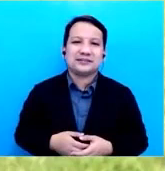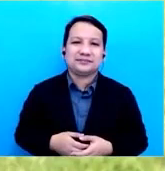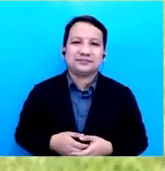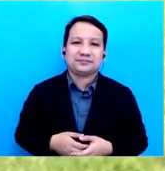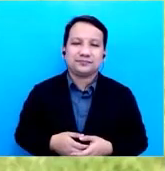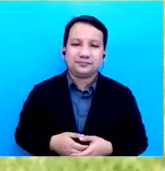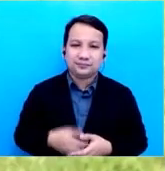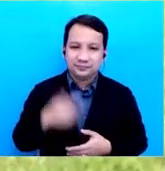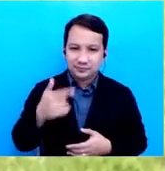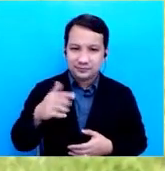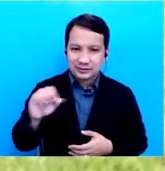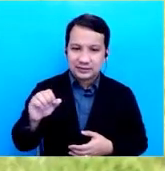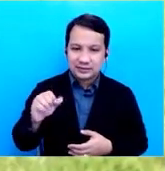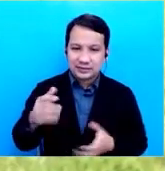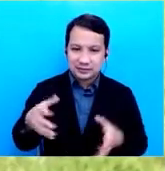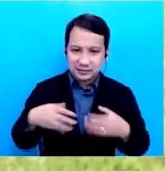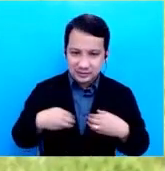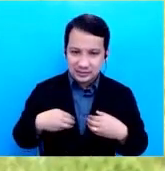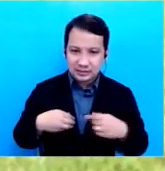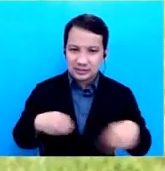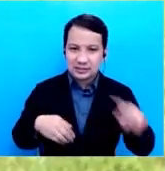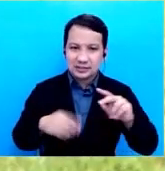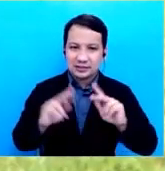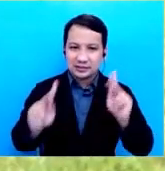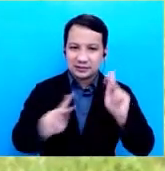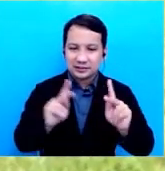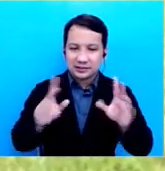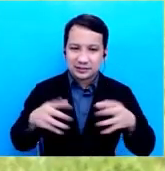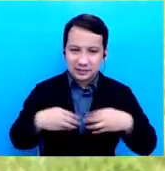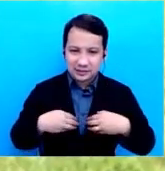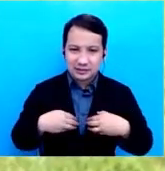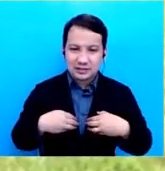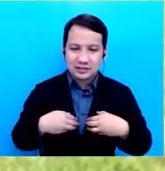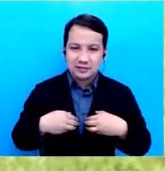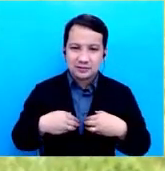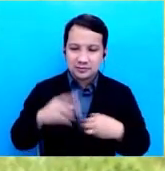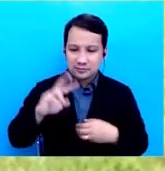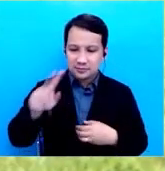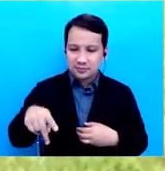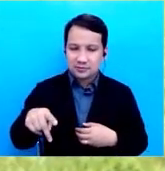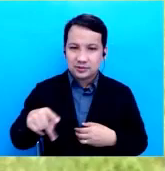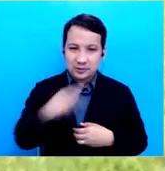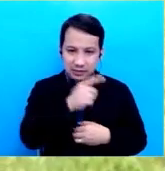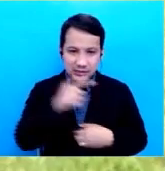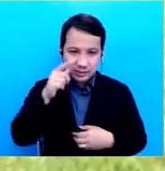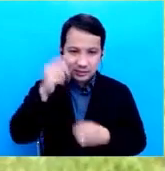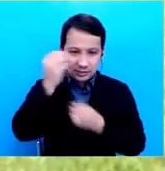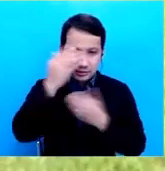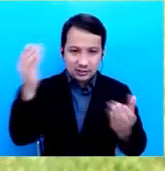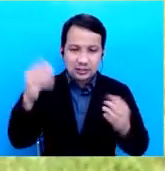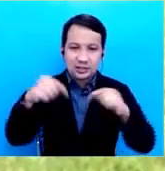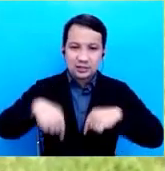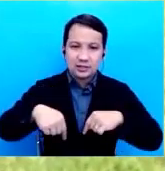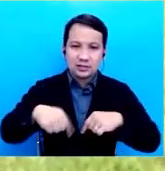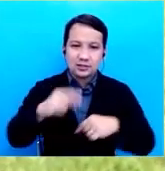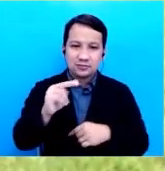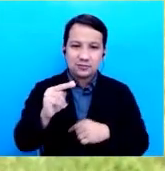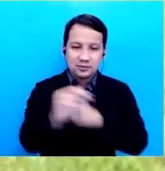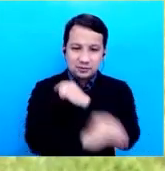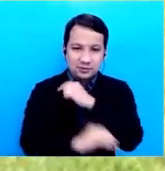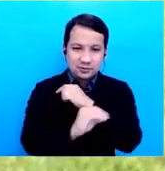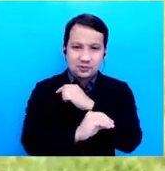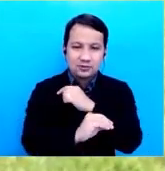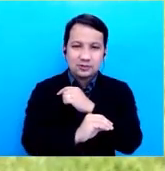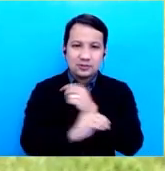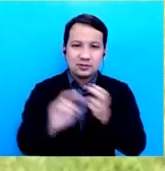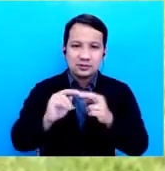Gretchen, napakainit ng pagtanggap ng mga taga-suporta ni Presidential Candidate Vice President Lenny Robredo dito sa Negros Occidental. Una